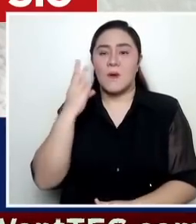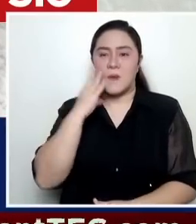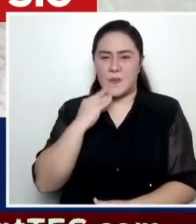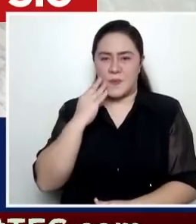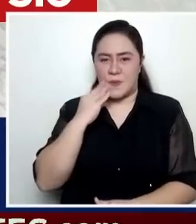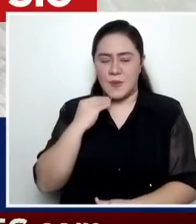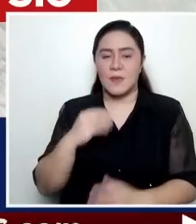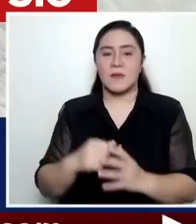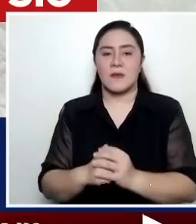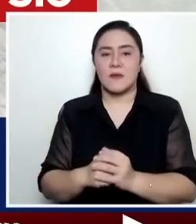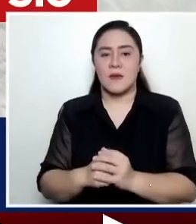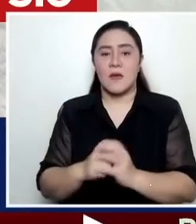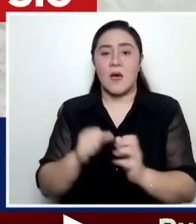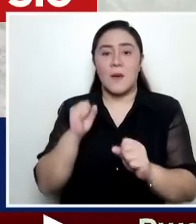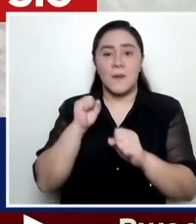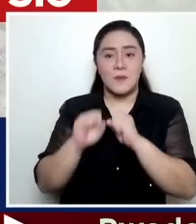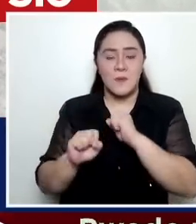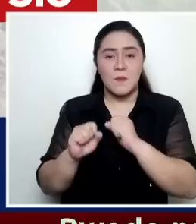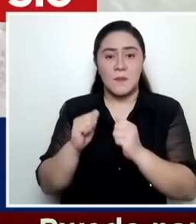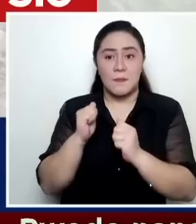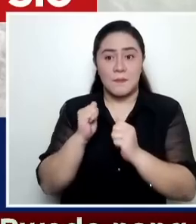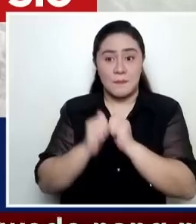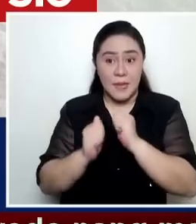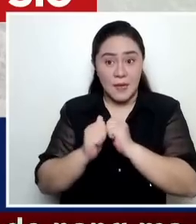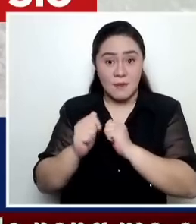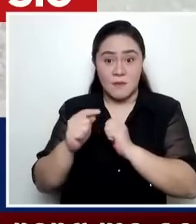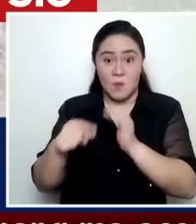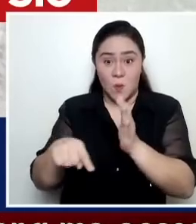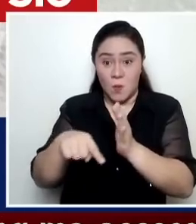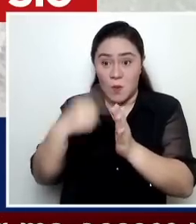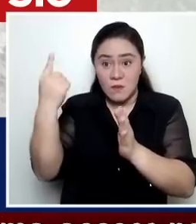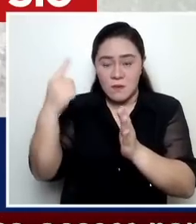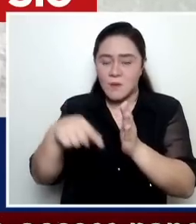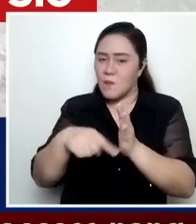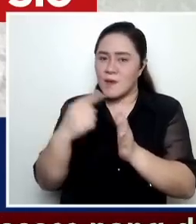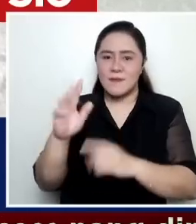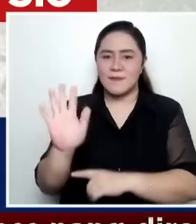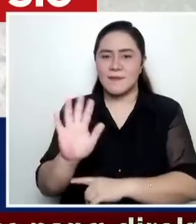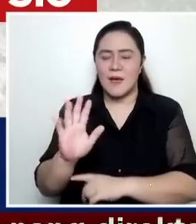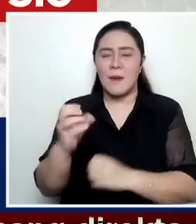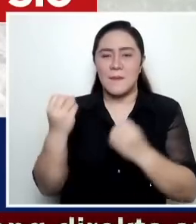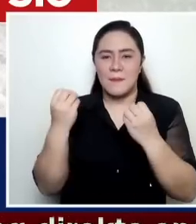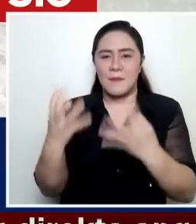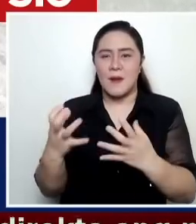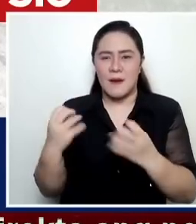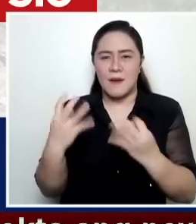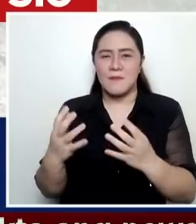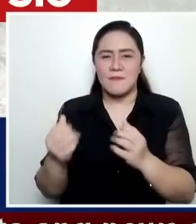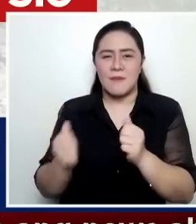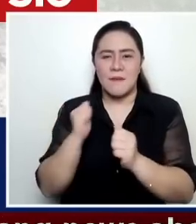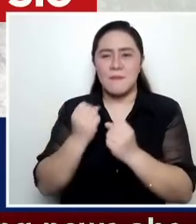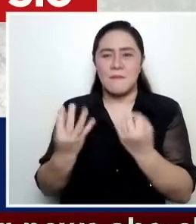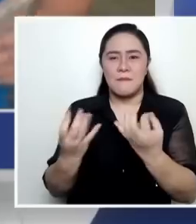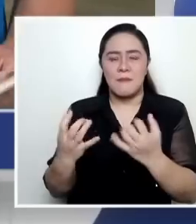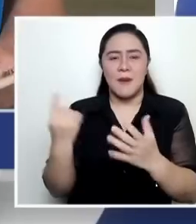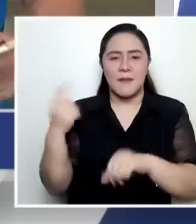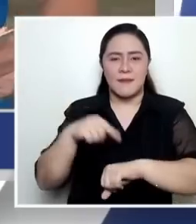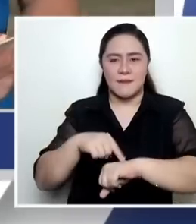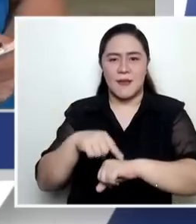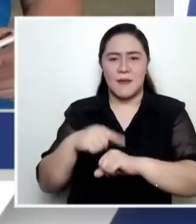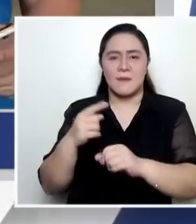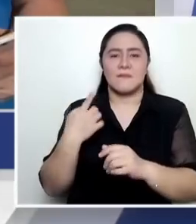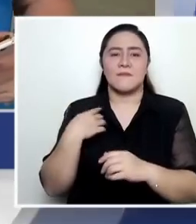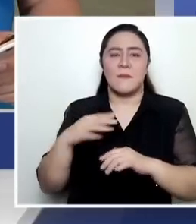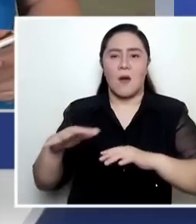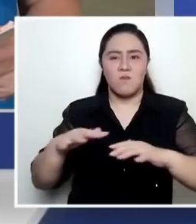sabihin nito, hindi lang miminsan ang aftershocks at sadyang napakadalas. Henry. George, paano